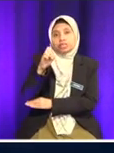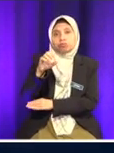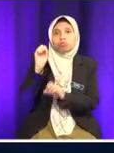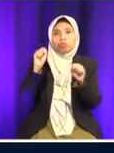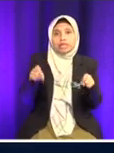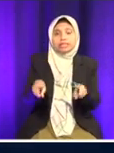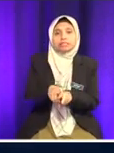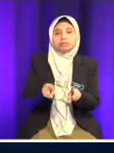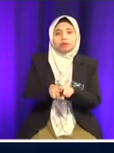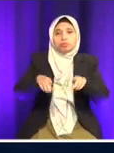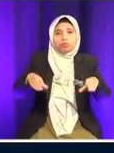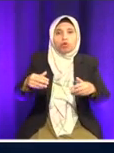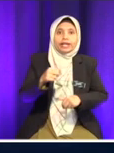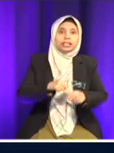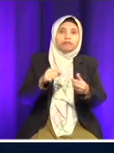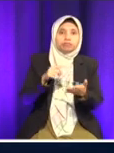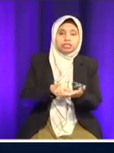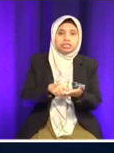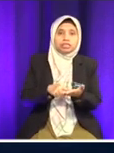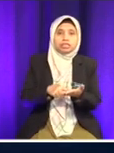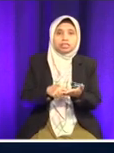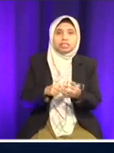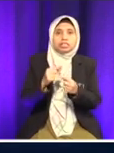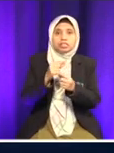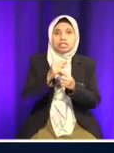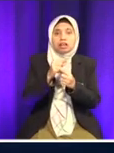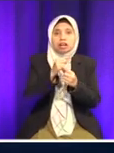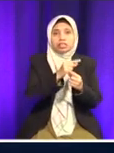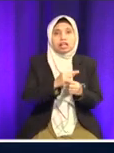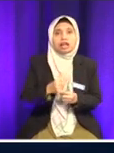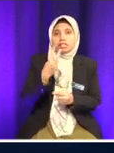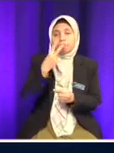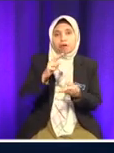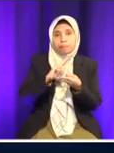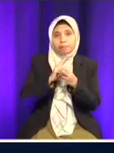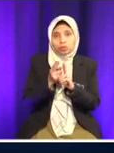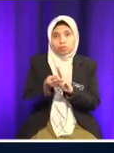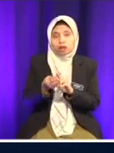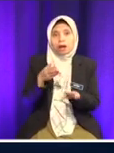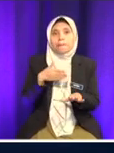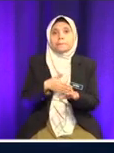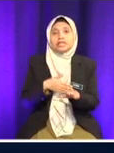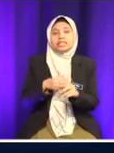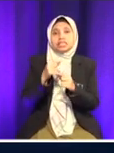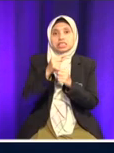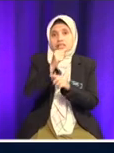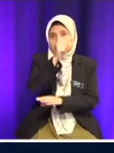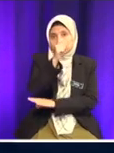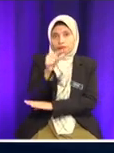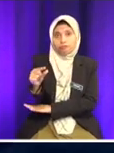serta activity ini kita akan nampak perubahan pada grafik